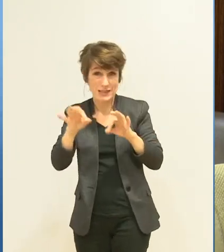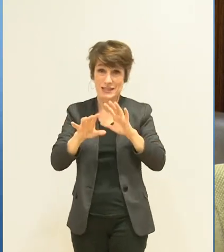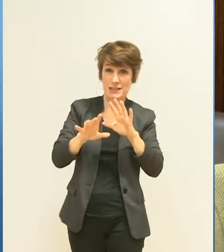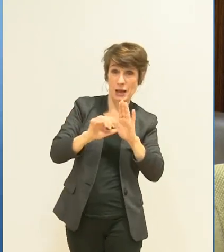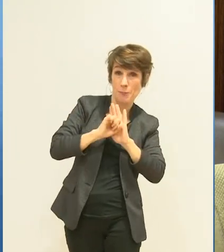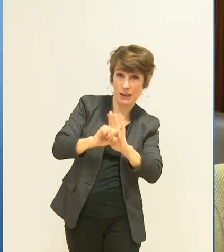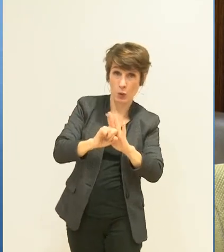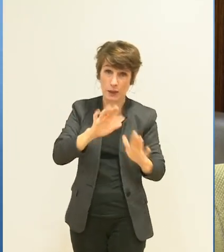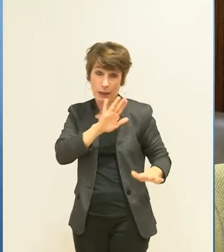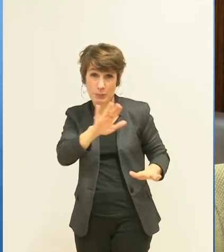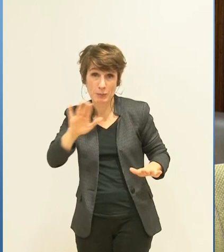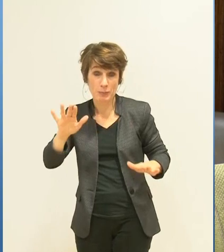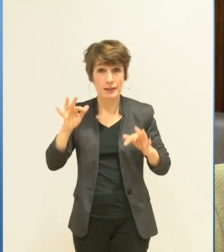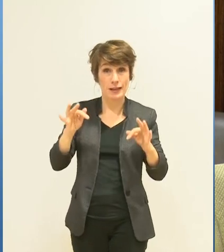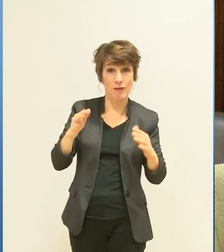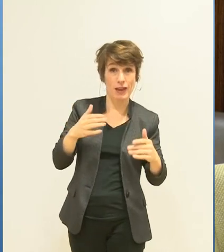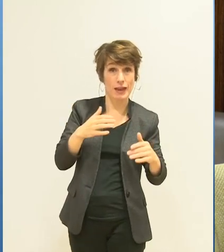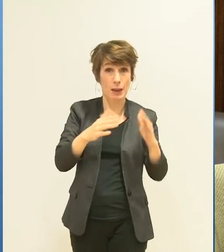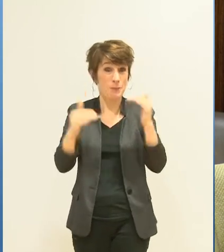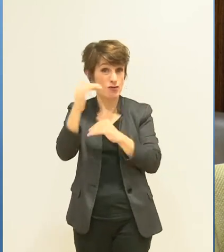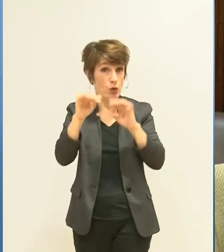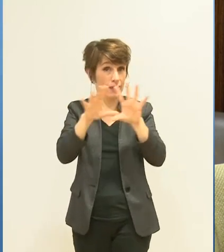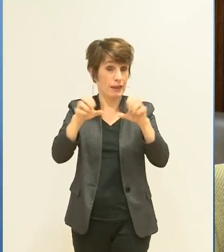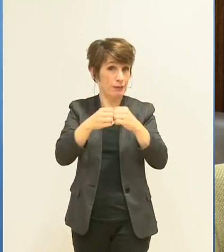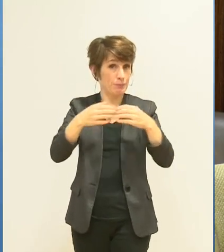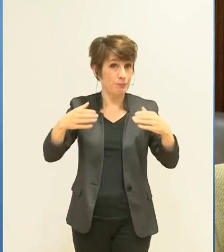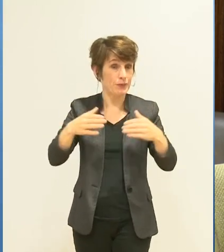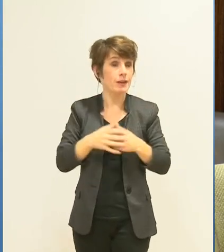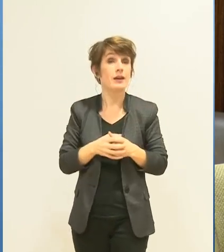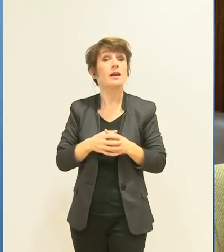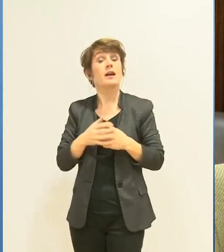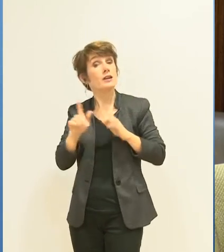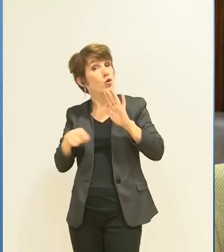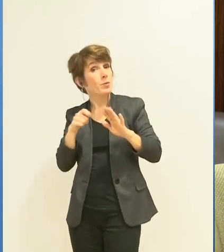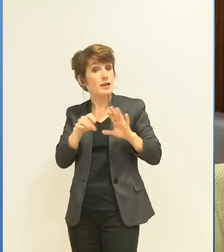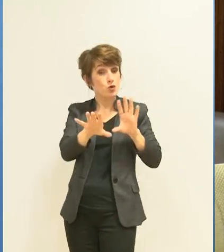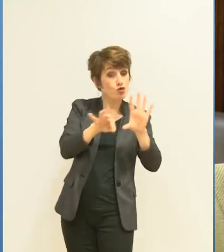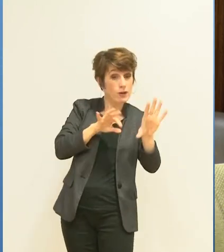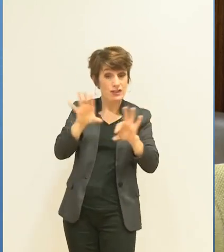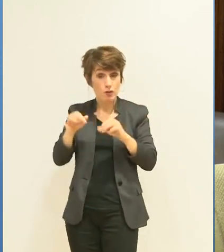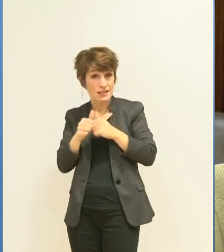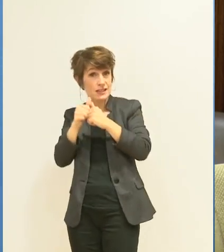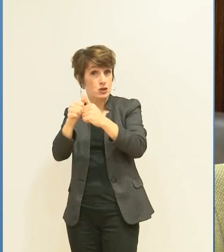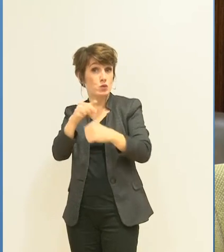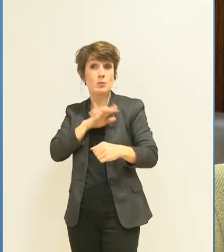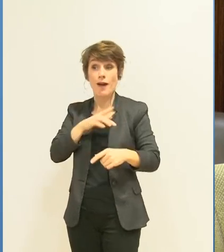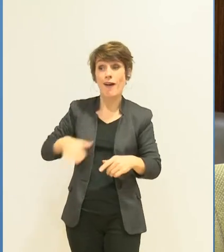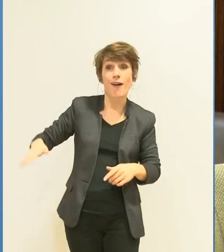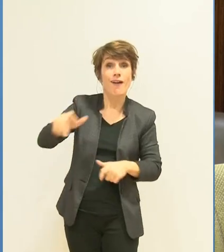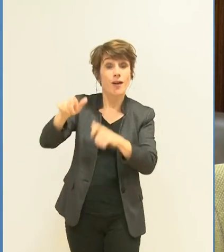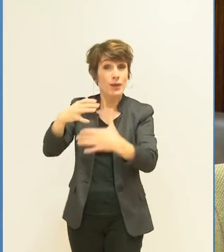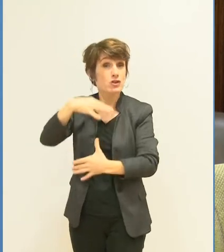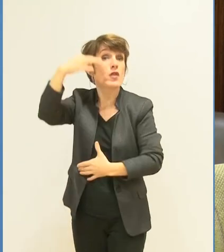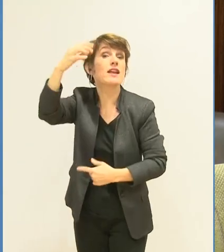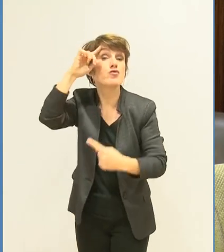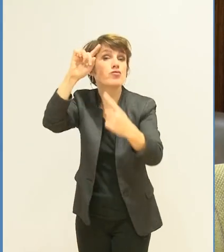d'une majorité et il n'a de sens que s'il s'adonne à ce pourquoi nous sommes élus répondre à la tente et aux besoins de nos